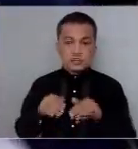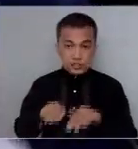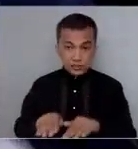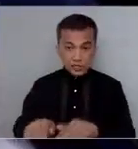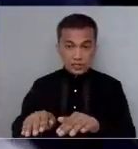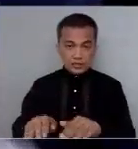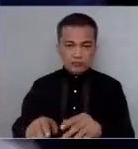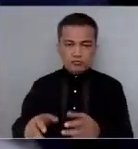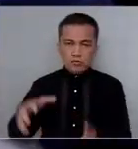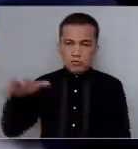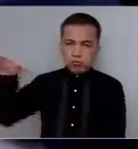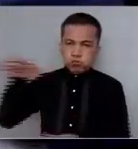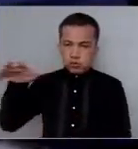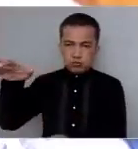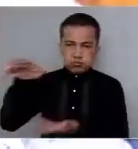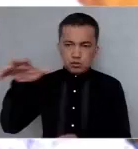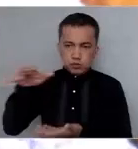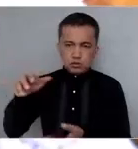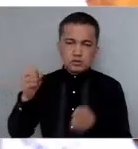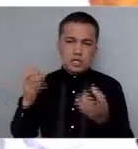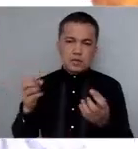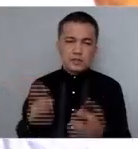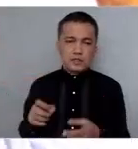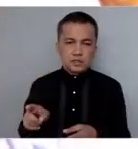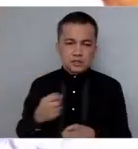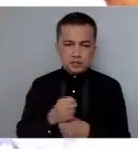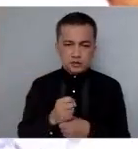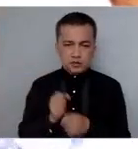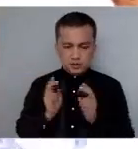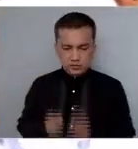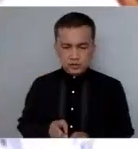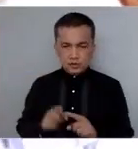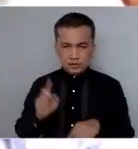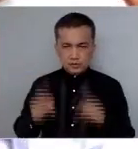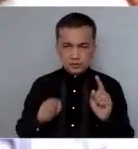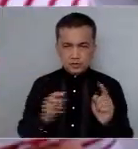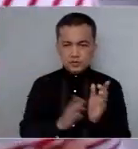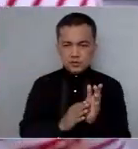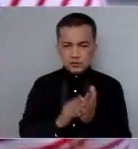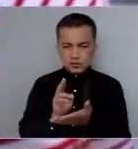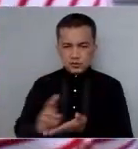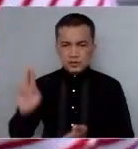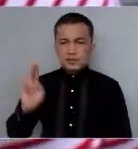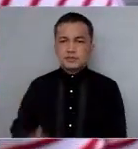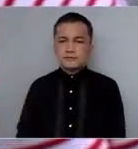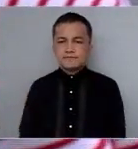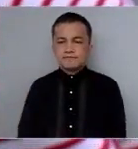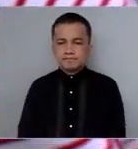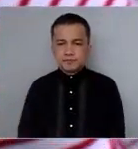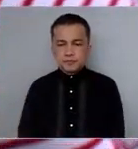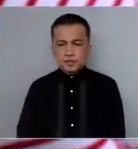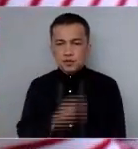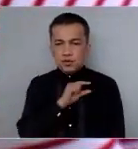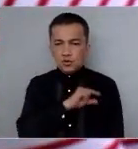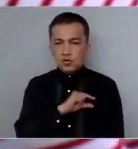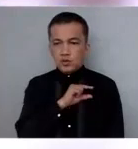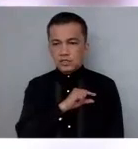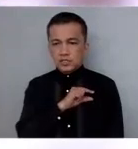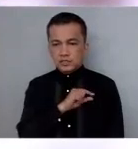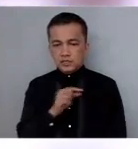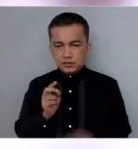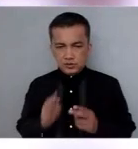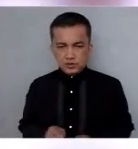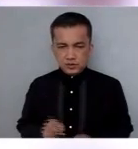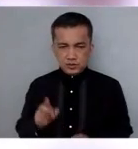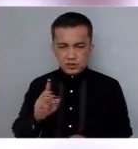mga uniform ng iba't ibang eskwelahan at universidad. Pagdating sa dekalidad na uniforme, isa ang garment factory ni